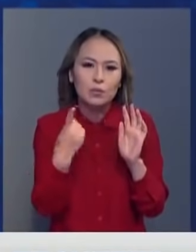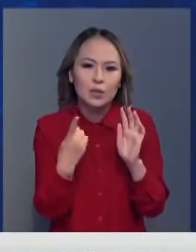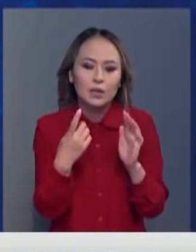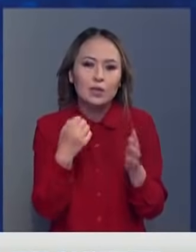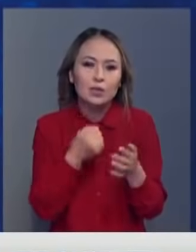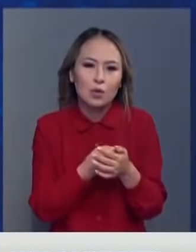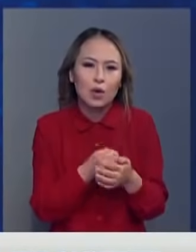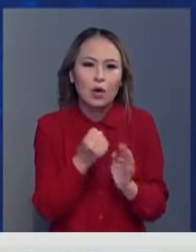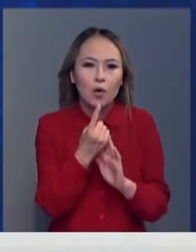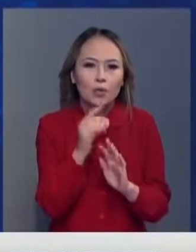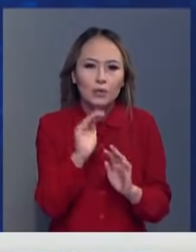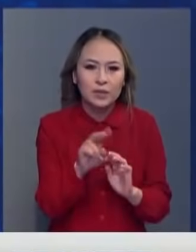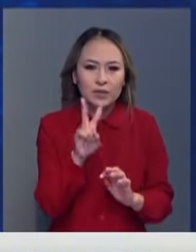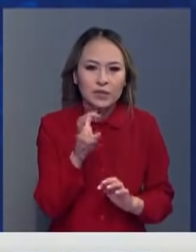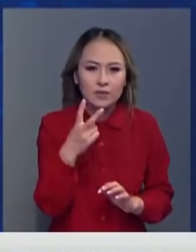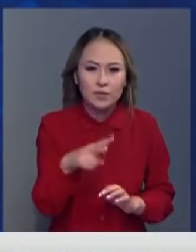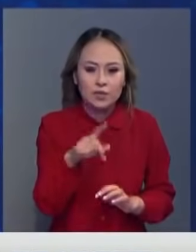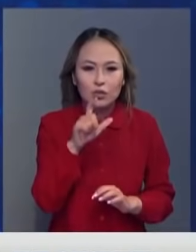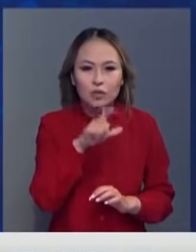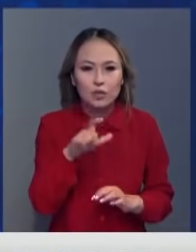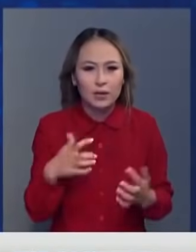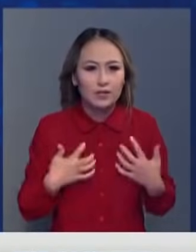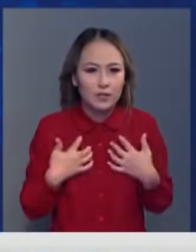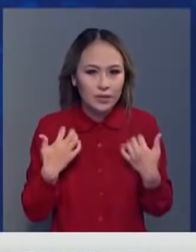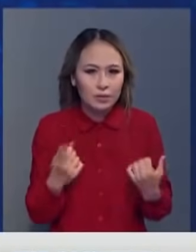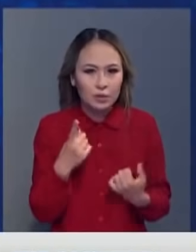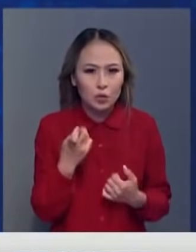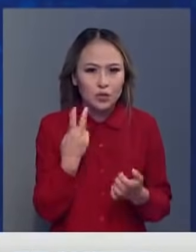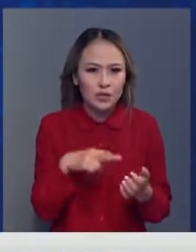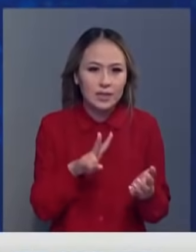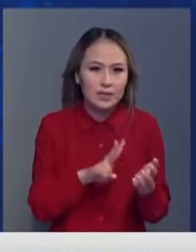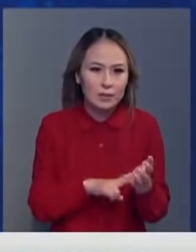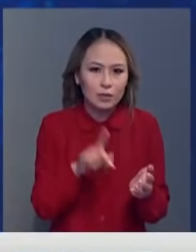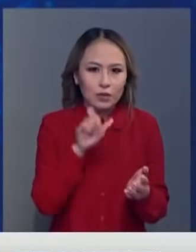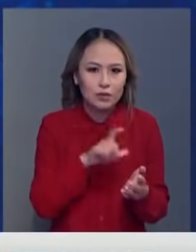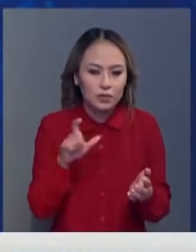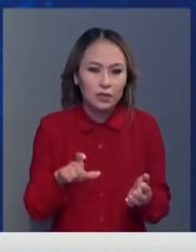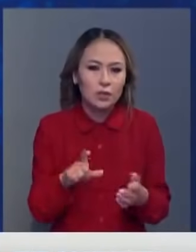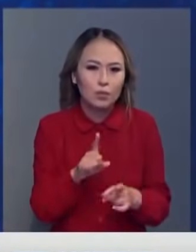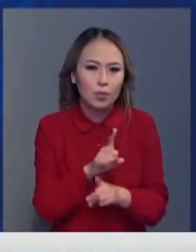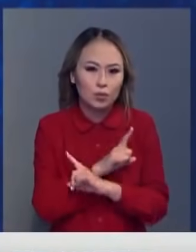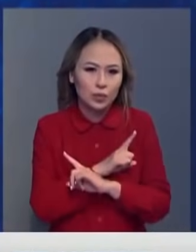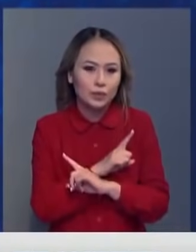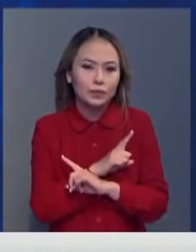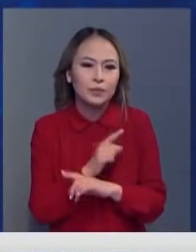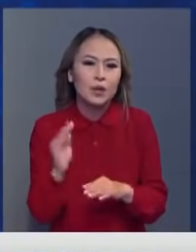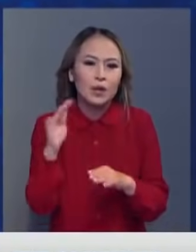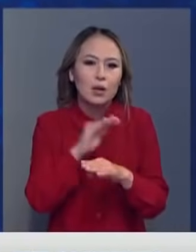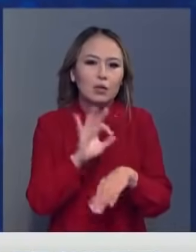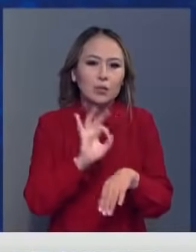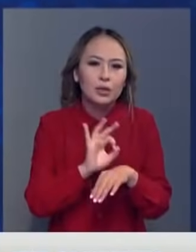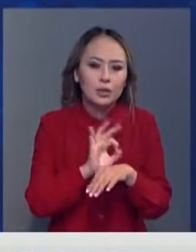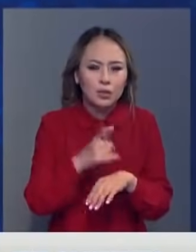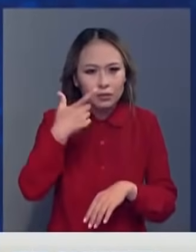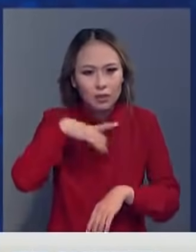18231-ге жетті. 11220 адам жазылып шықты. 127 науқас коронавирустан қайтыс болды. Сондай-ақ